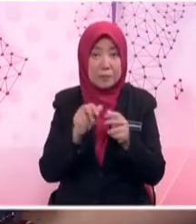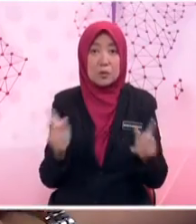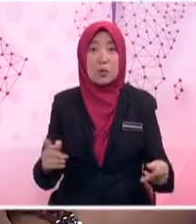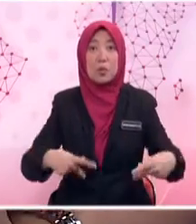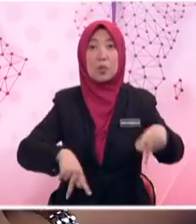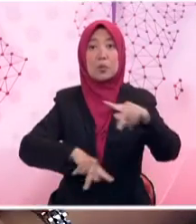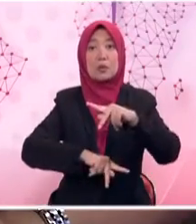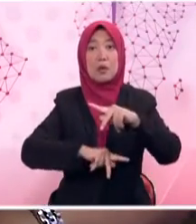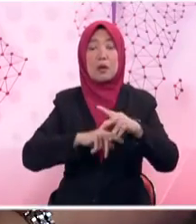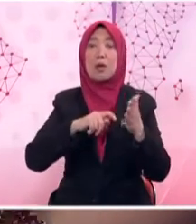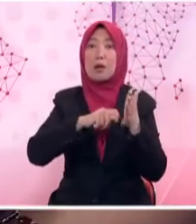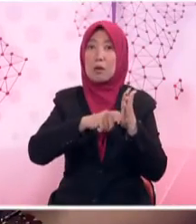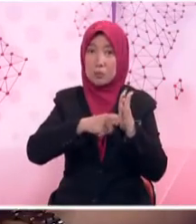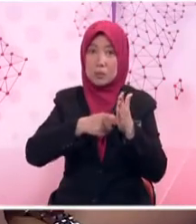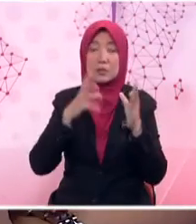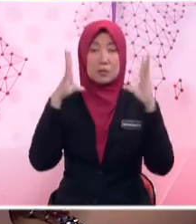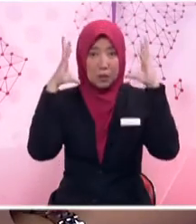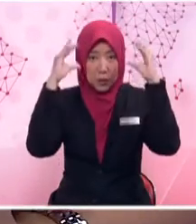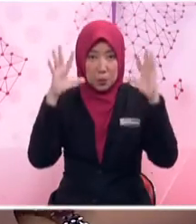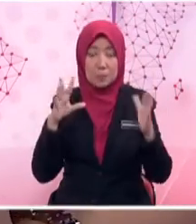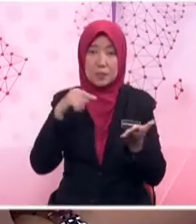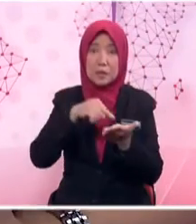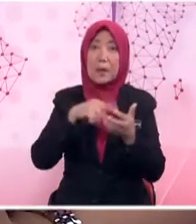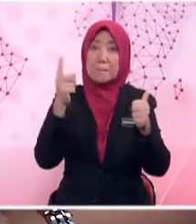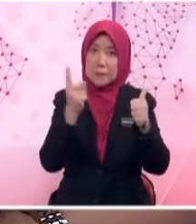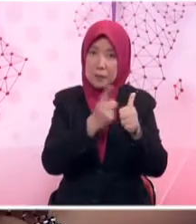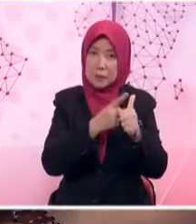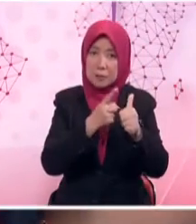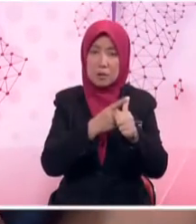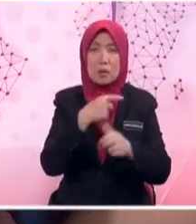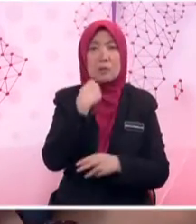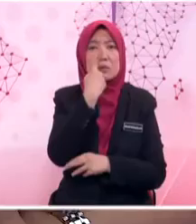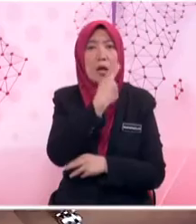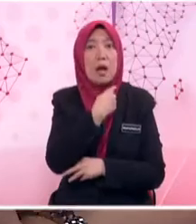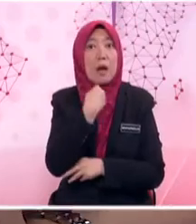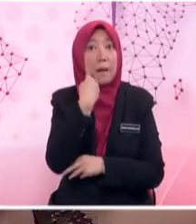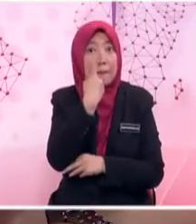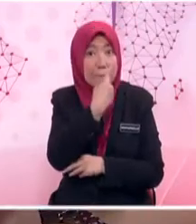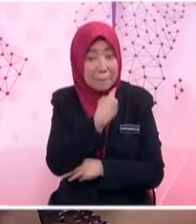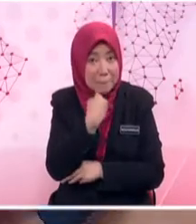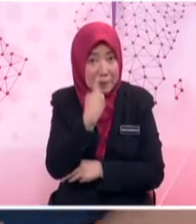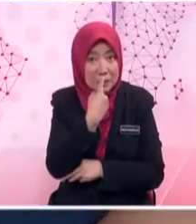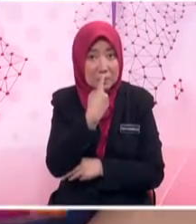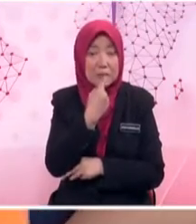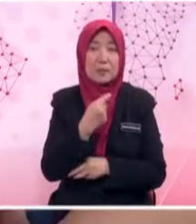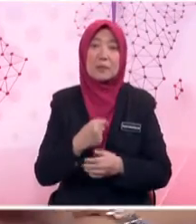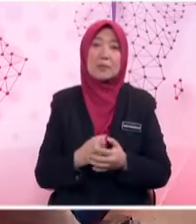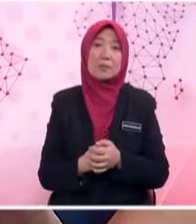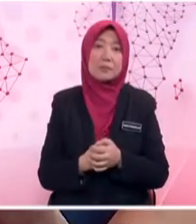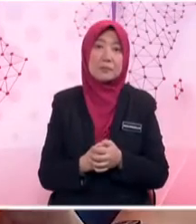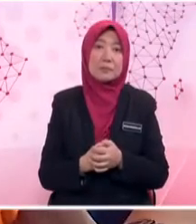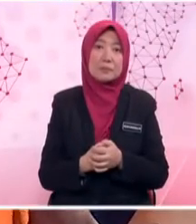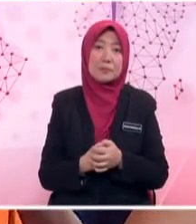siapa? Siapa? Ya, siapa yang awak nak cerita ataupun awak nak maksudkan, ya? Ya.